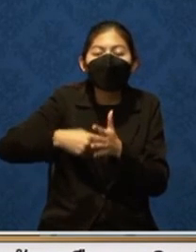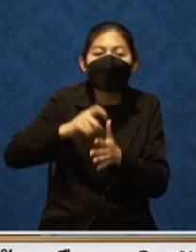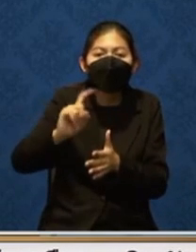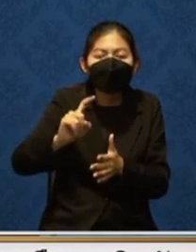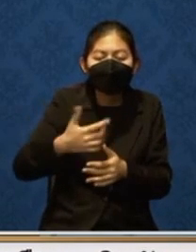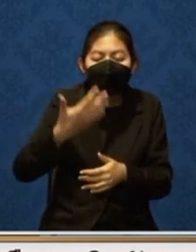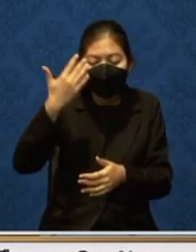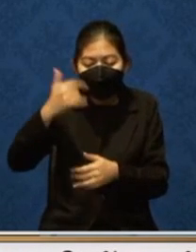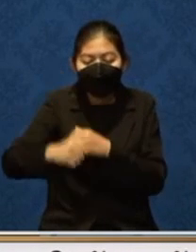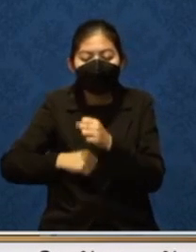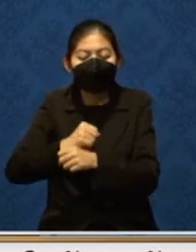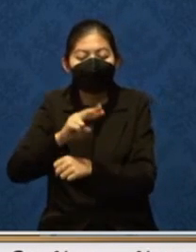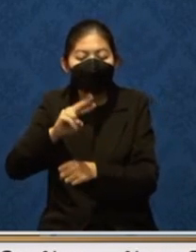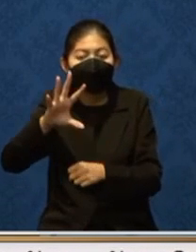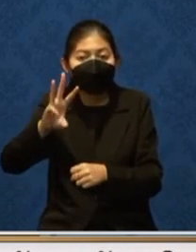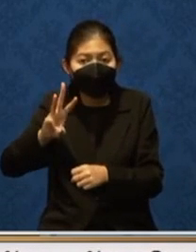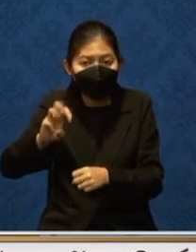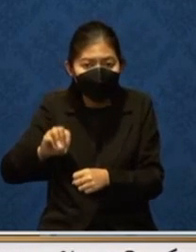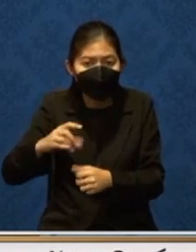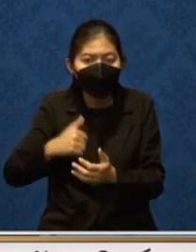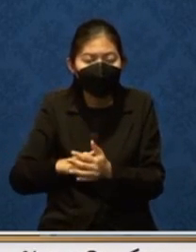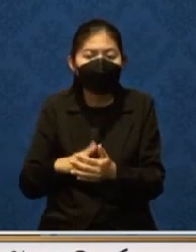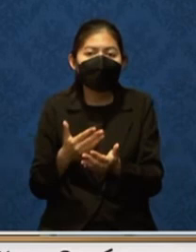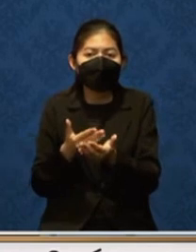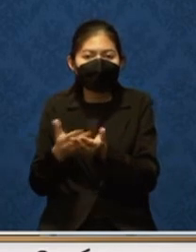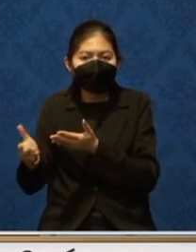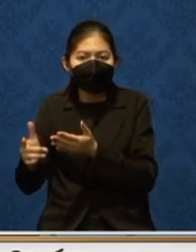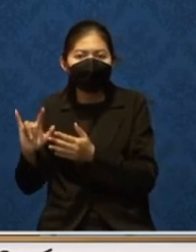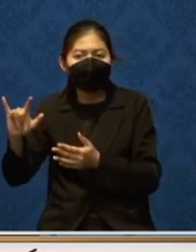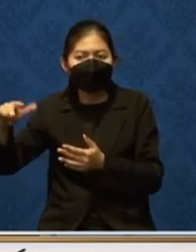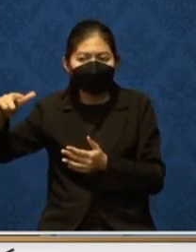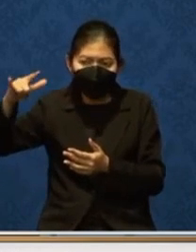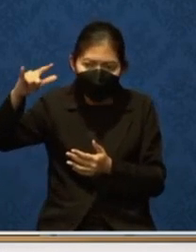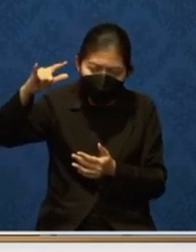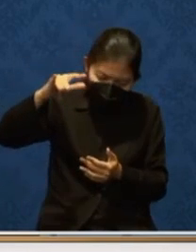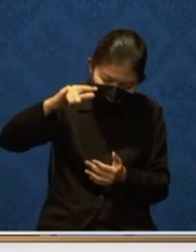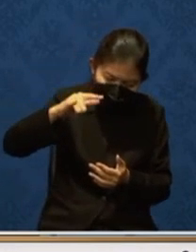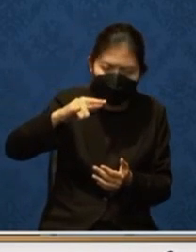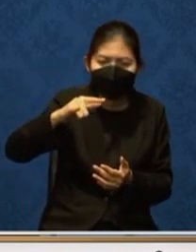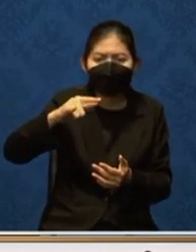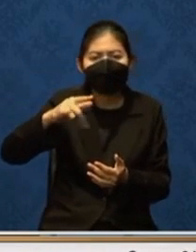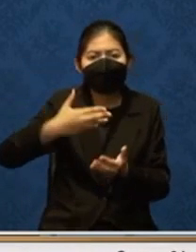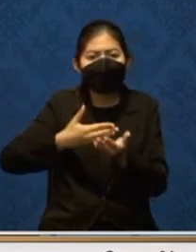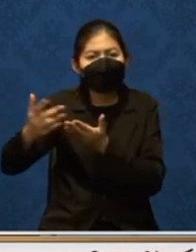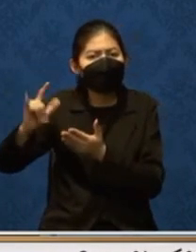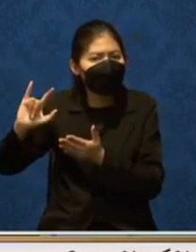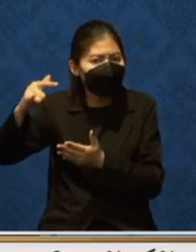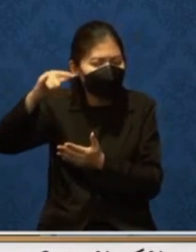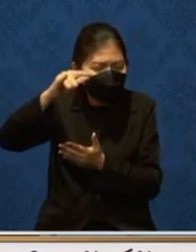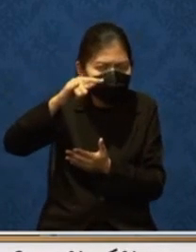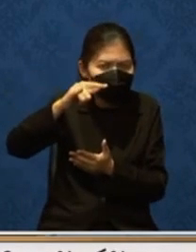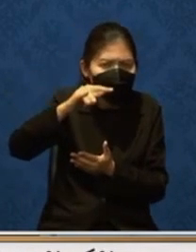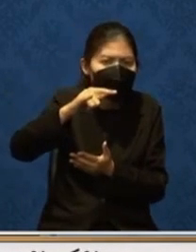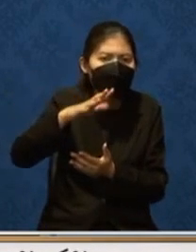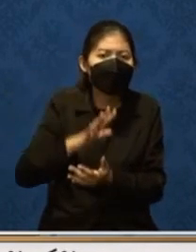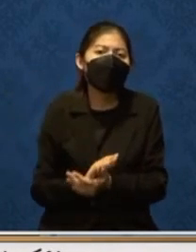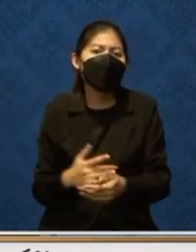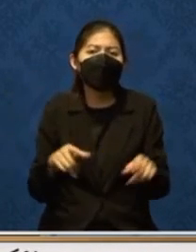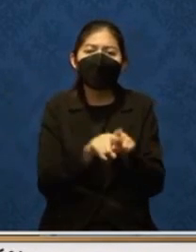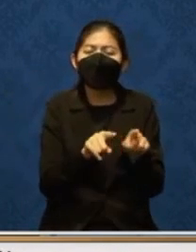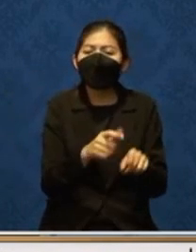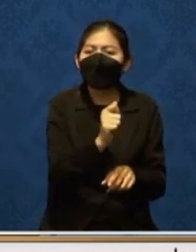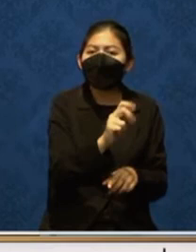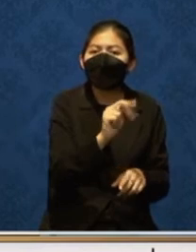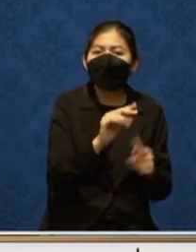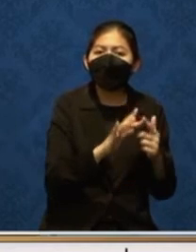บริษัทสราชัยเอาเงินไปซ้อเคื่บน Seras รุ่น SR22Tรุนเดียวกับท่านอนุทิน